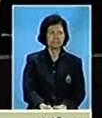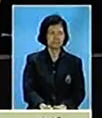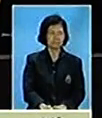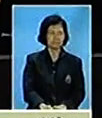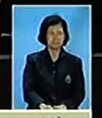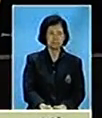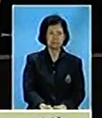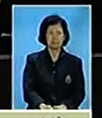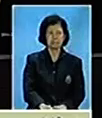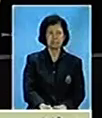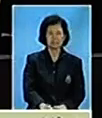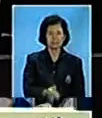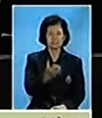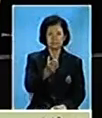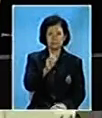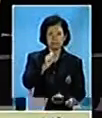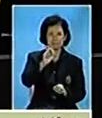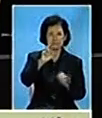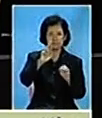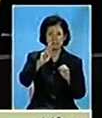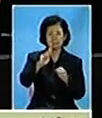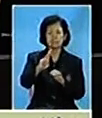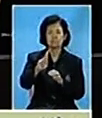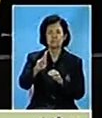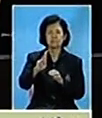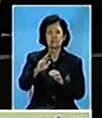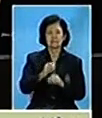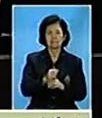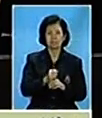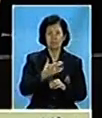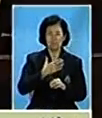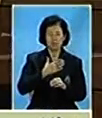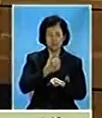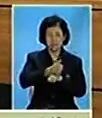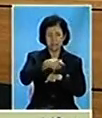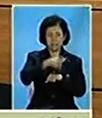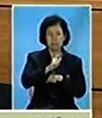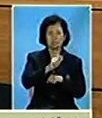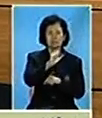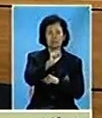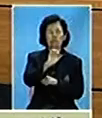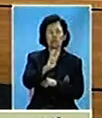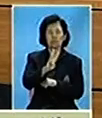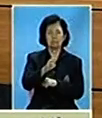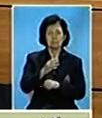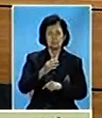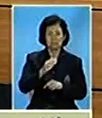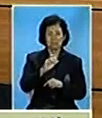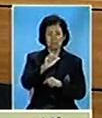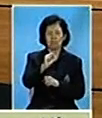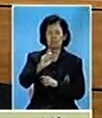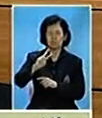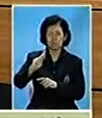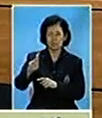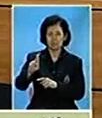กับท่านรักครับ กราบเรียนท่านประธานที่เคารพครับกับผมนายอนุรักษ์นิยมเวชสมาชิกวุฒิสภาผมคิดว่าในสิ่งที่กรรม